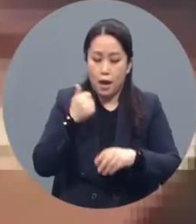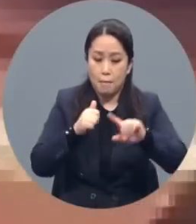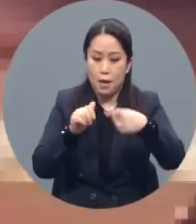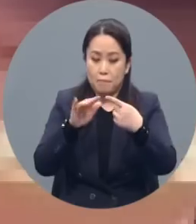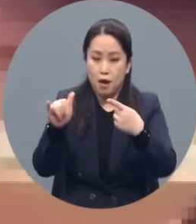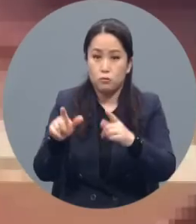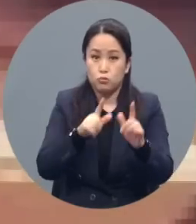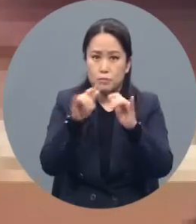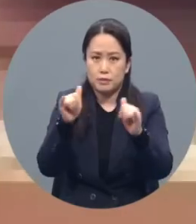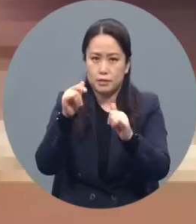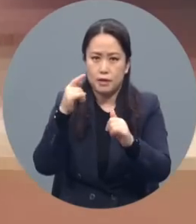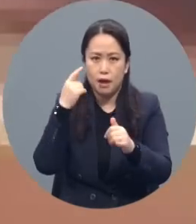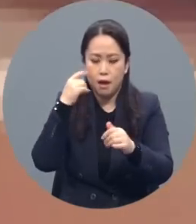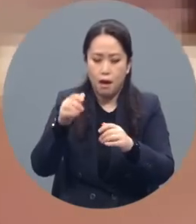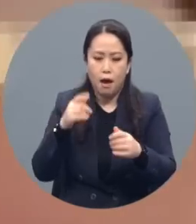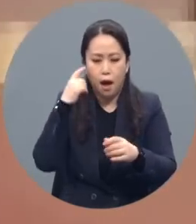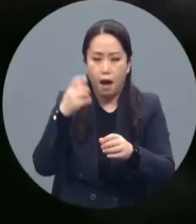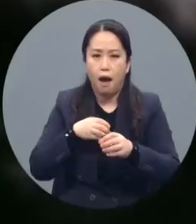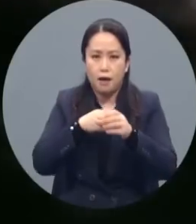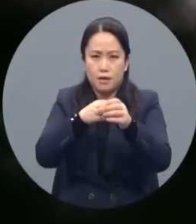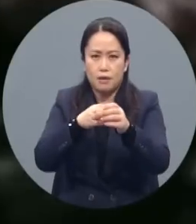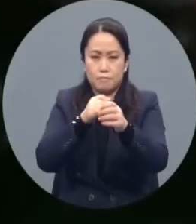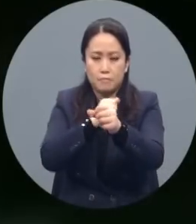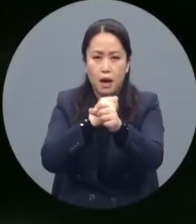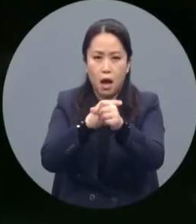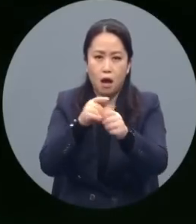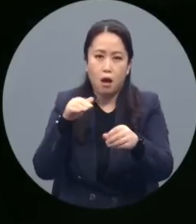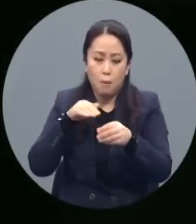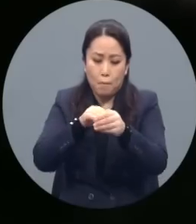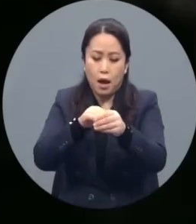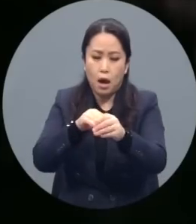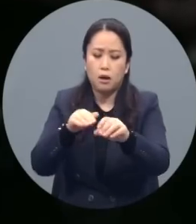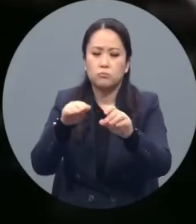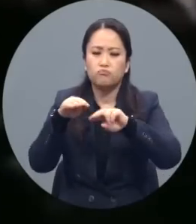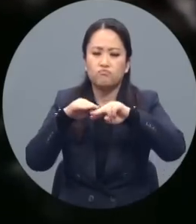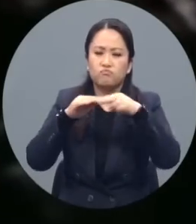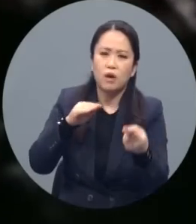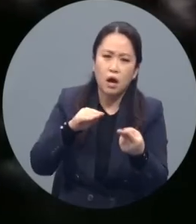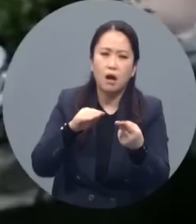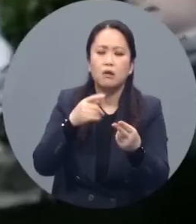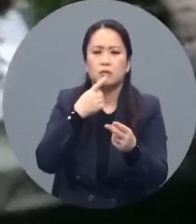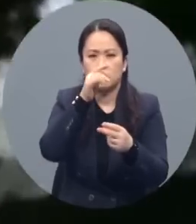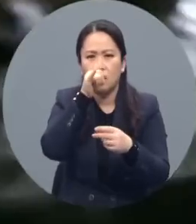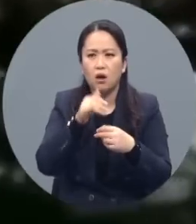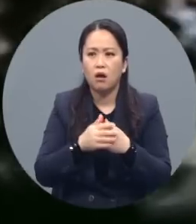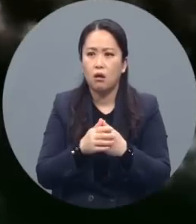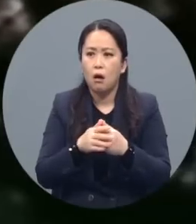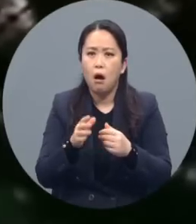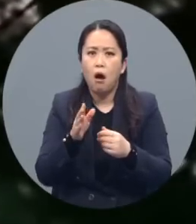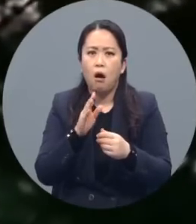몰렸습니다. 항의하는 아파트 주민이 폭주 차량에 부딪혀 넘어지기도 했습니다.